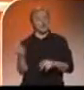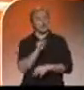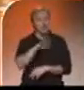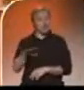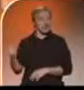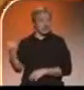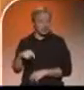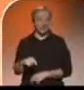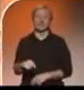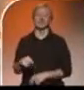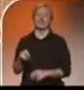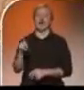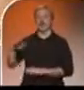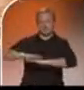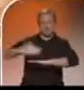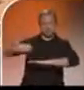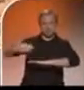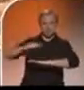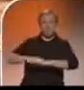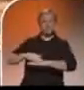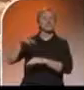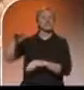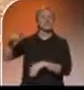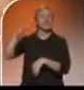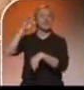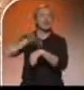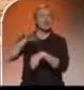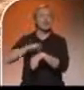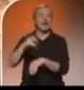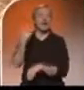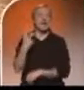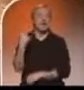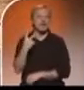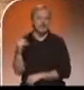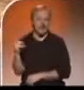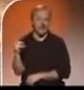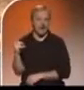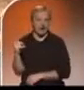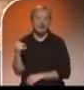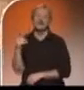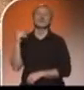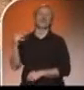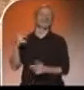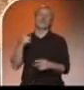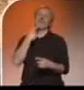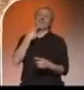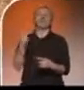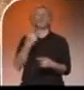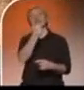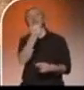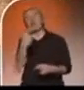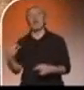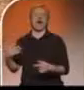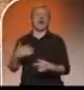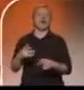A já už jdu k chatu, protože tam sedí paní doktorka Lucie Valešová a s ní si budeme dnes v rámci seriálu Návrat z porodnice